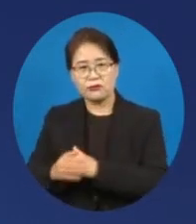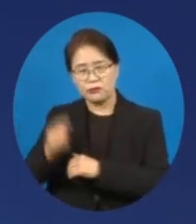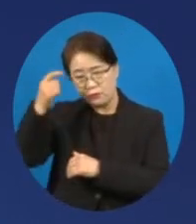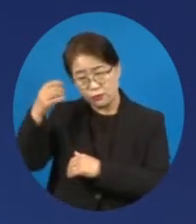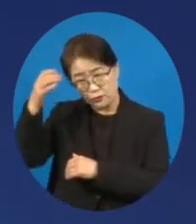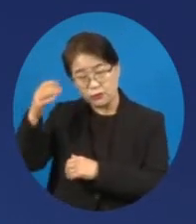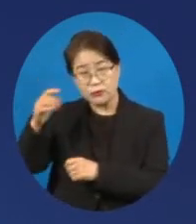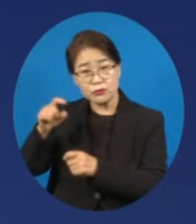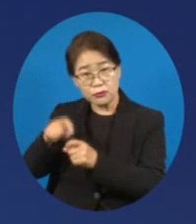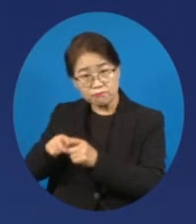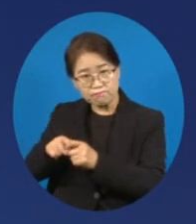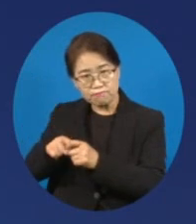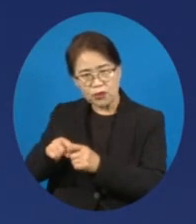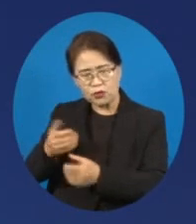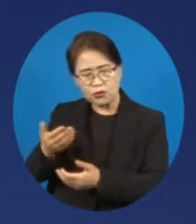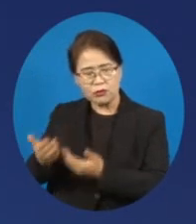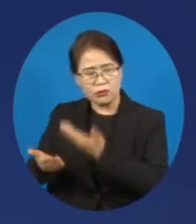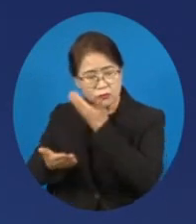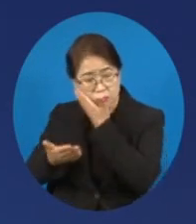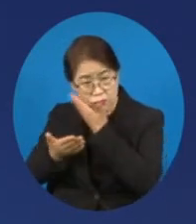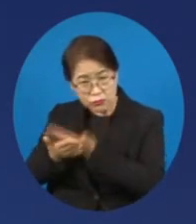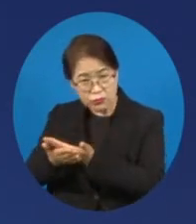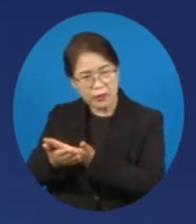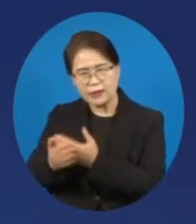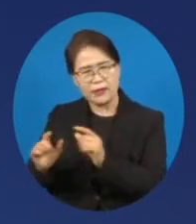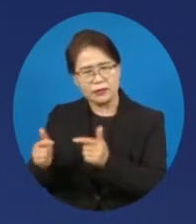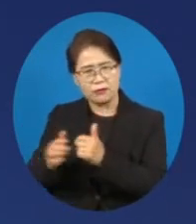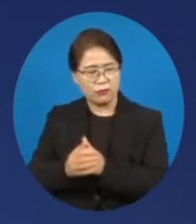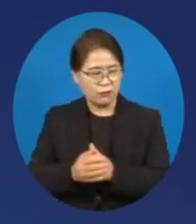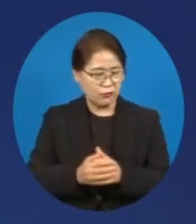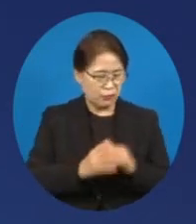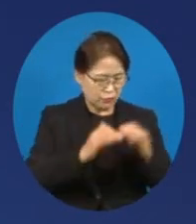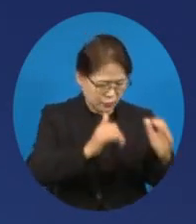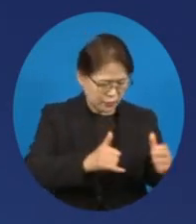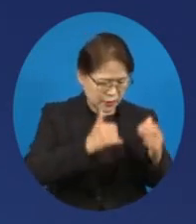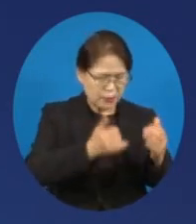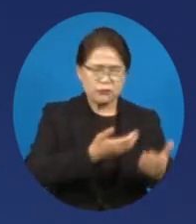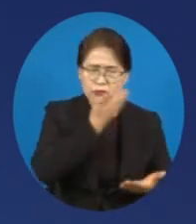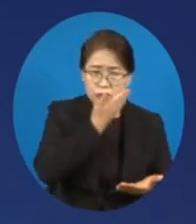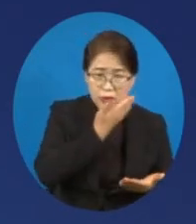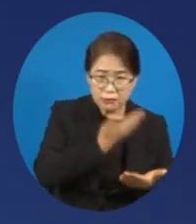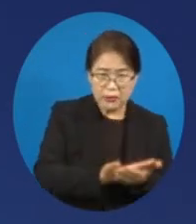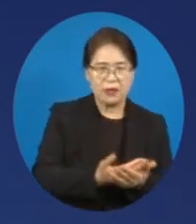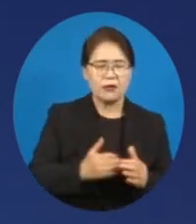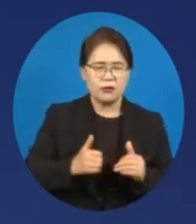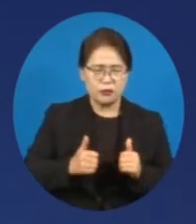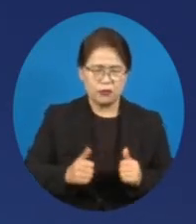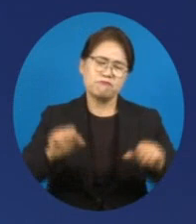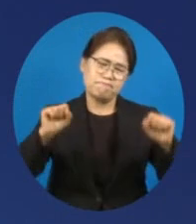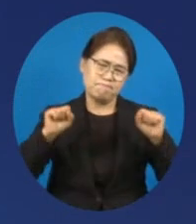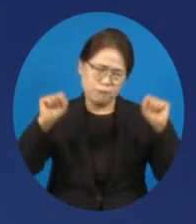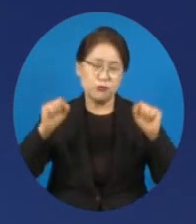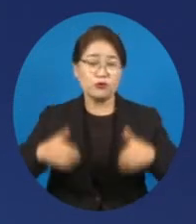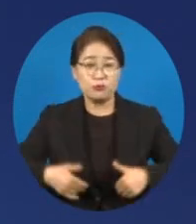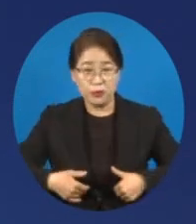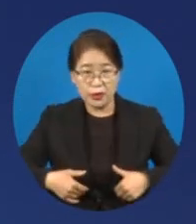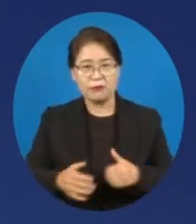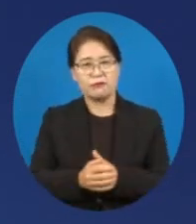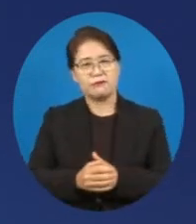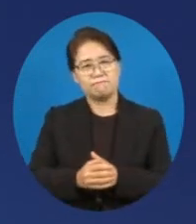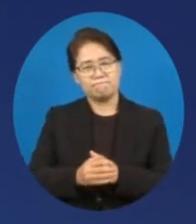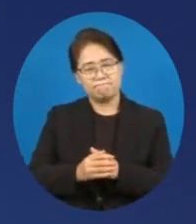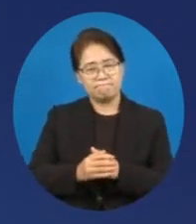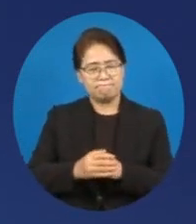세계만 중요한게 아니에요 물질의 세계도 중요합니다 그러니까 열심히 우리가 운동도 해야 되는 것이고